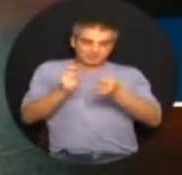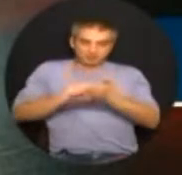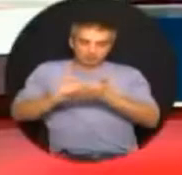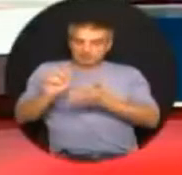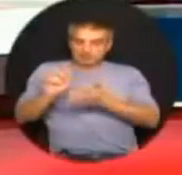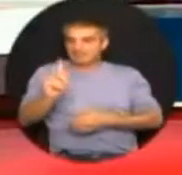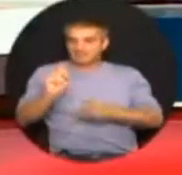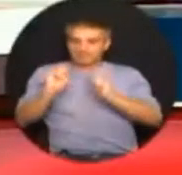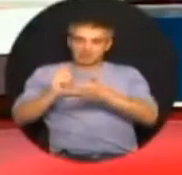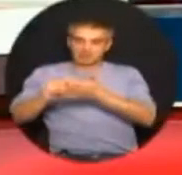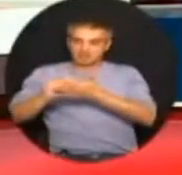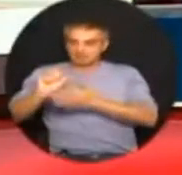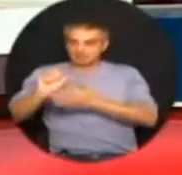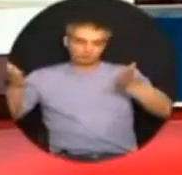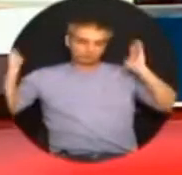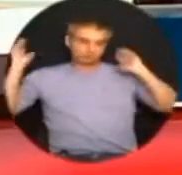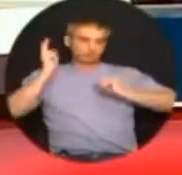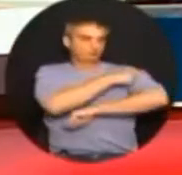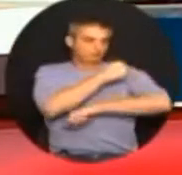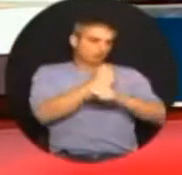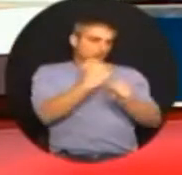אישום, נגד מי מגישים כתב אישום. במשטרה